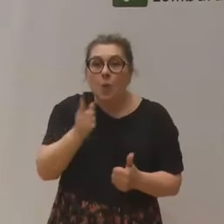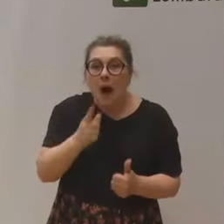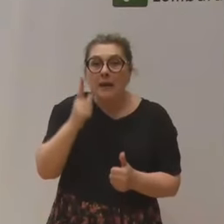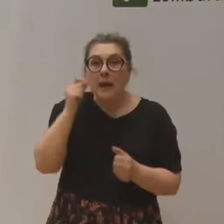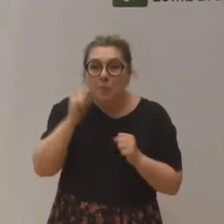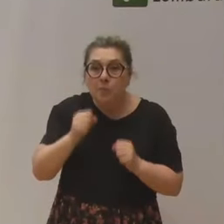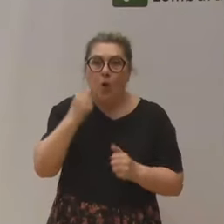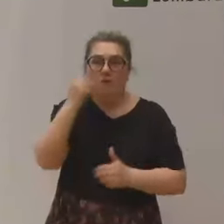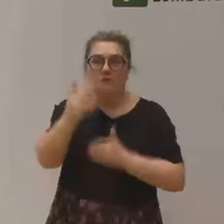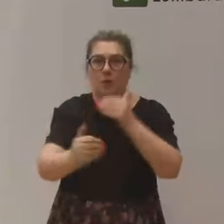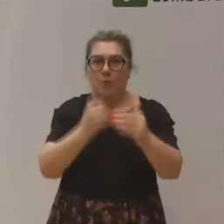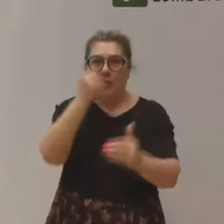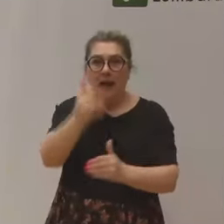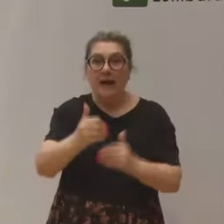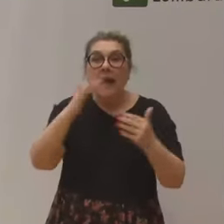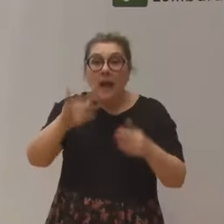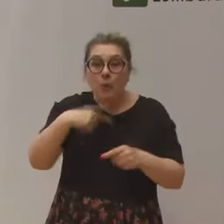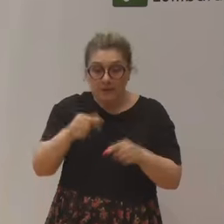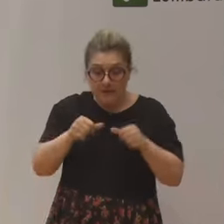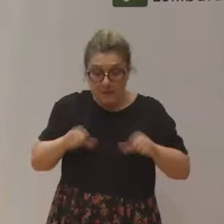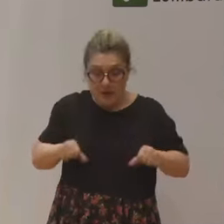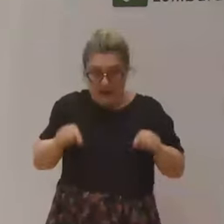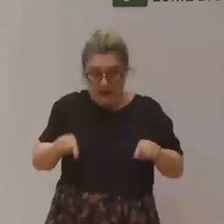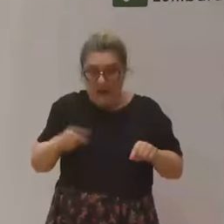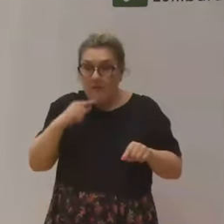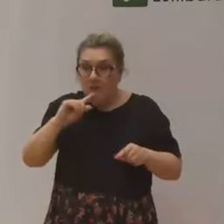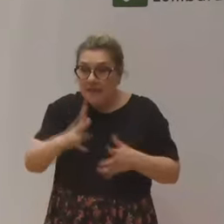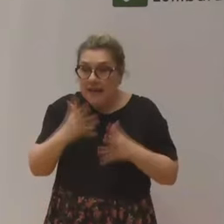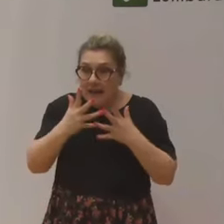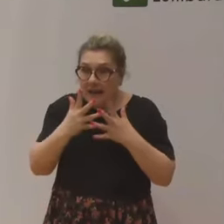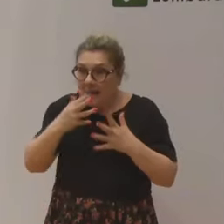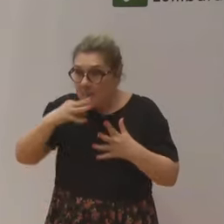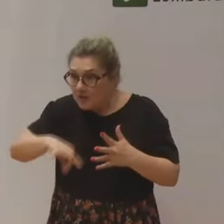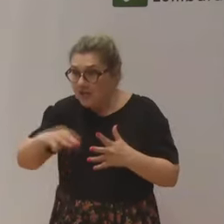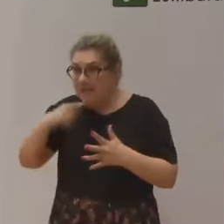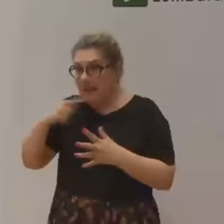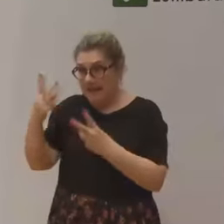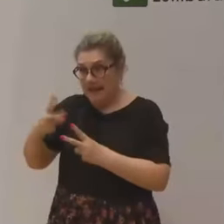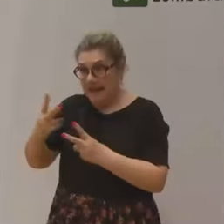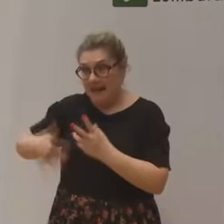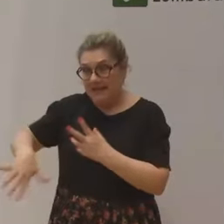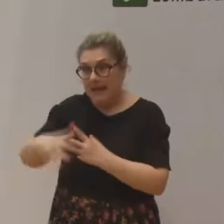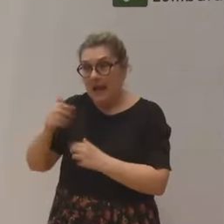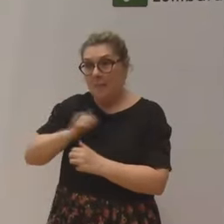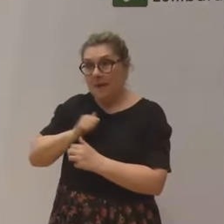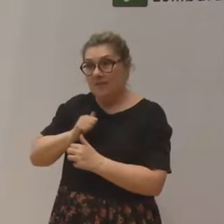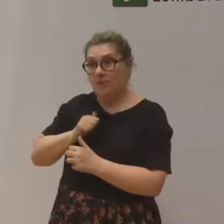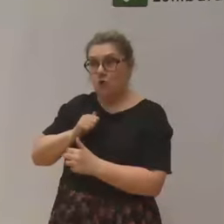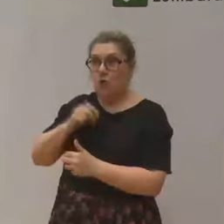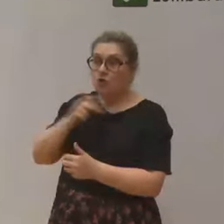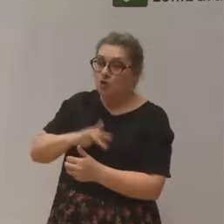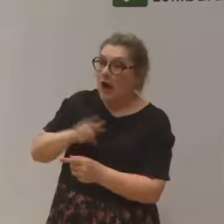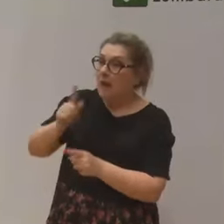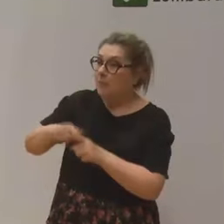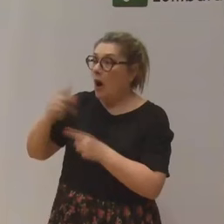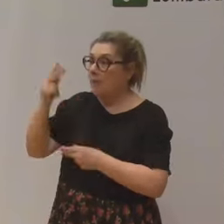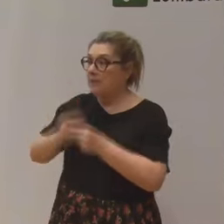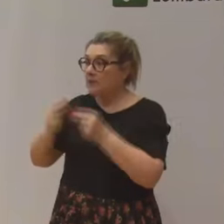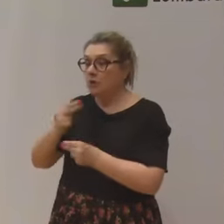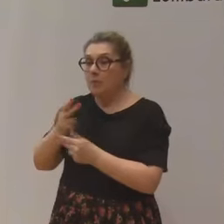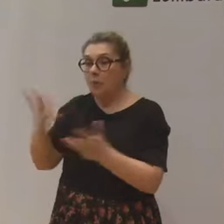e presuppone quindi una grande capacità delle realtà del privato sociale, ma anche delle